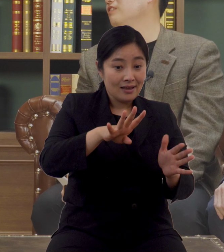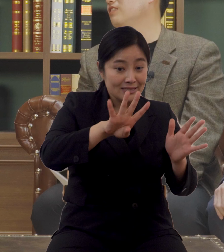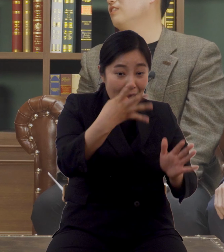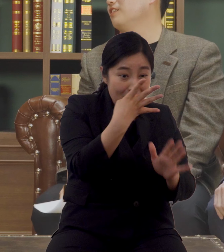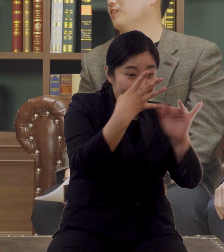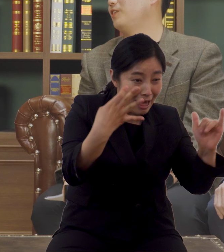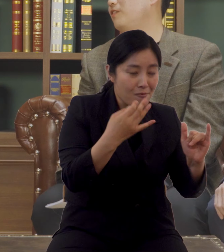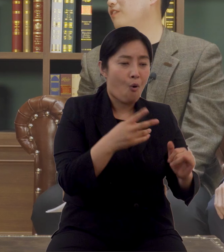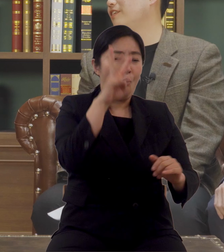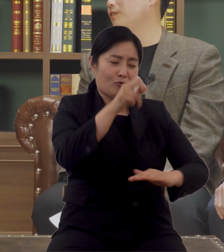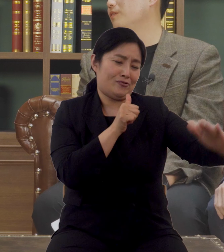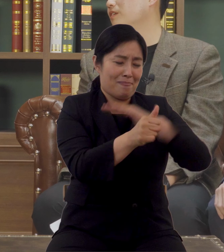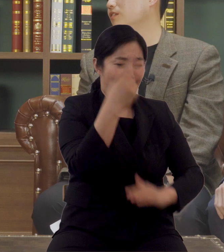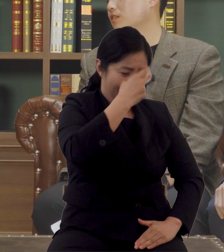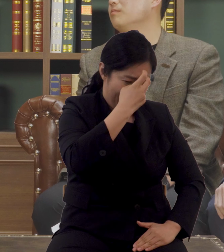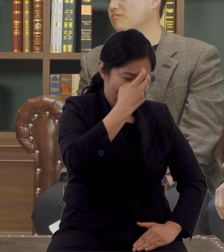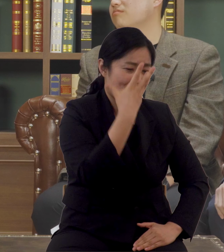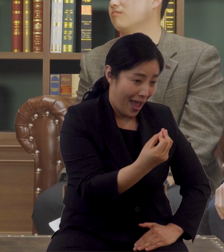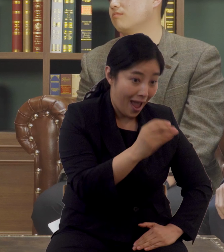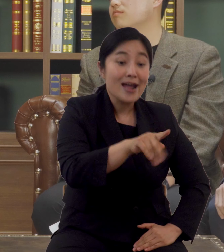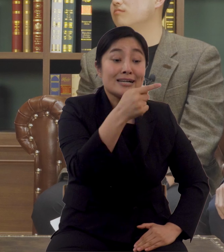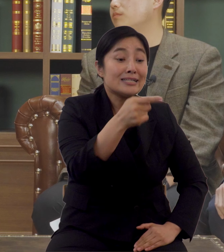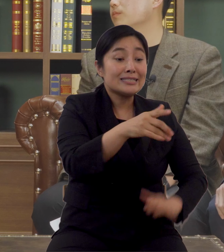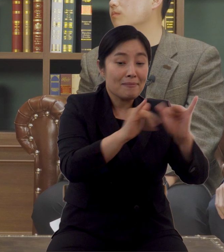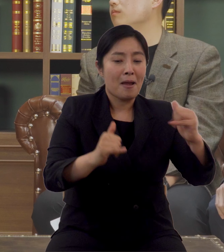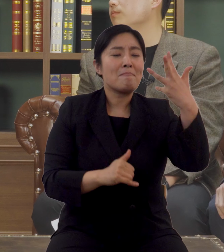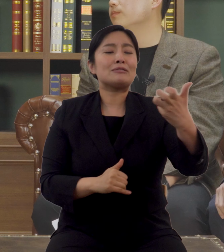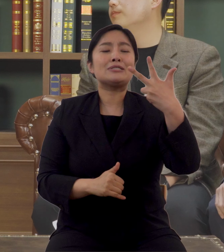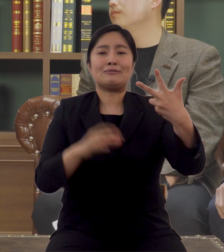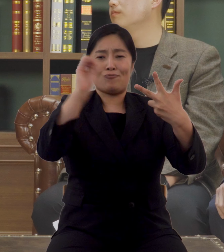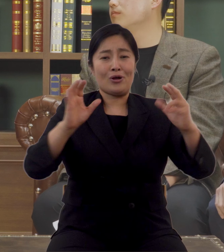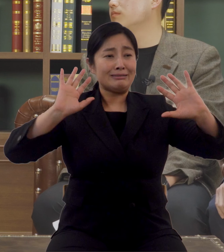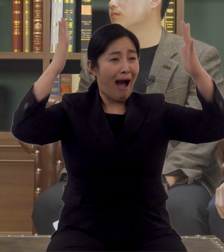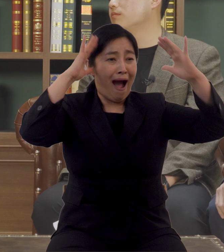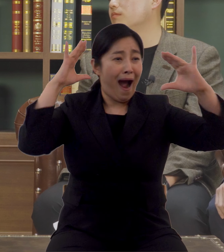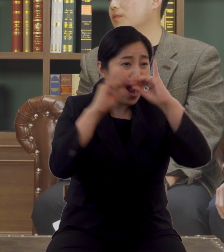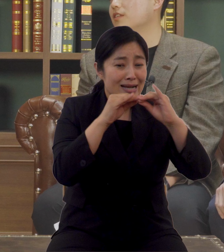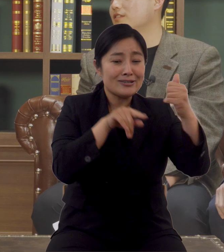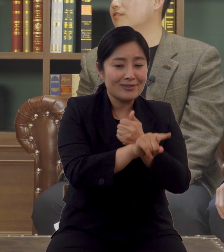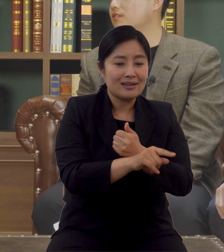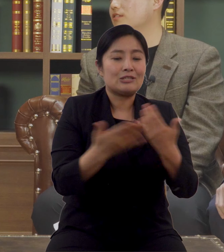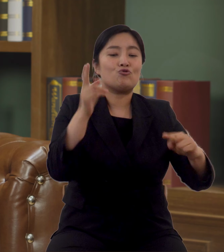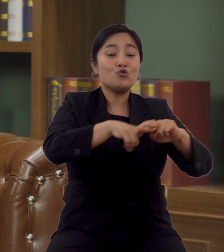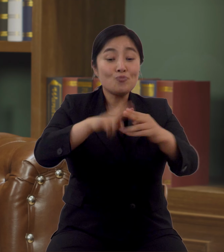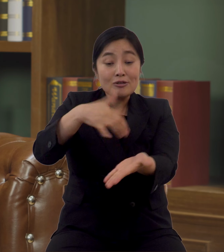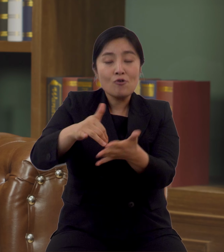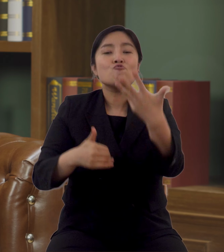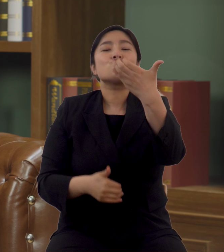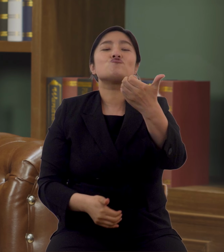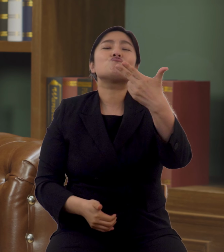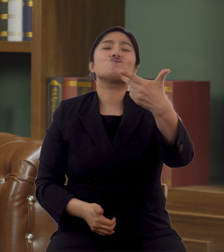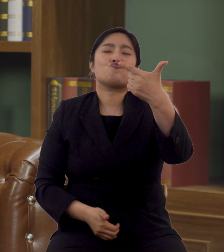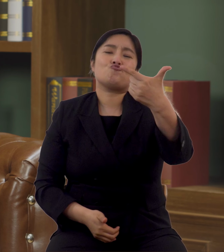그러게요. 400명으로 광주를 대표하는 설문조사를 하고 그분들이 87%나 찬성한 이유는 취업